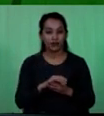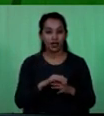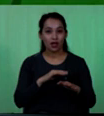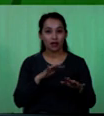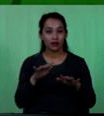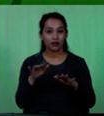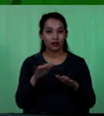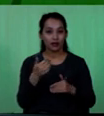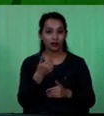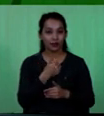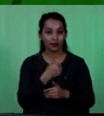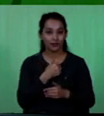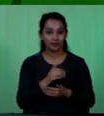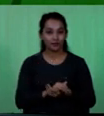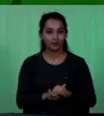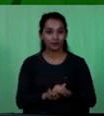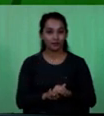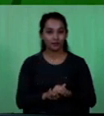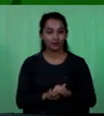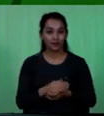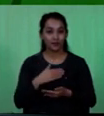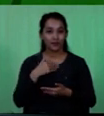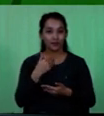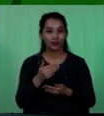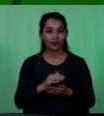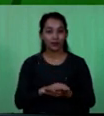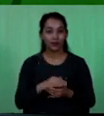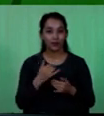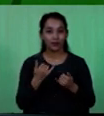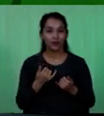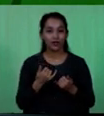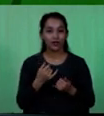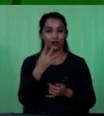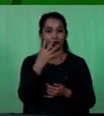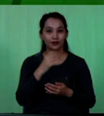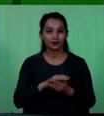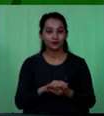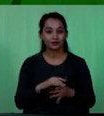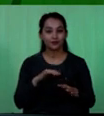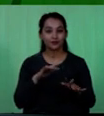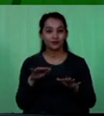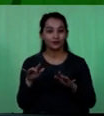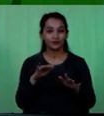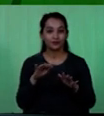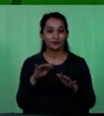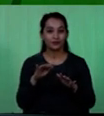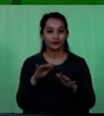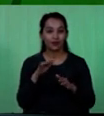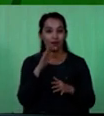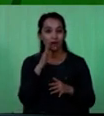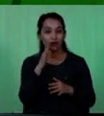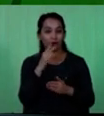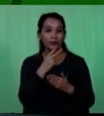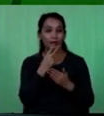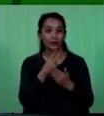harakatlanishini xohlaysizmi? Keling, men sizlarga hozir ushbu rasmlarning harakatlanayotgan